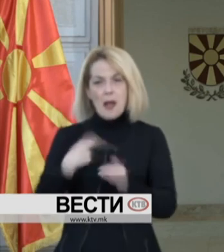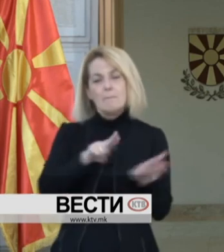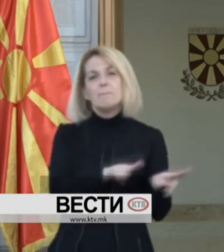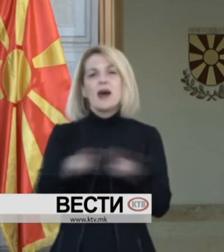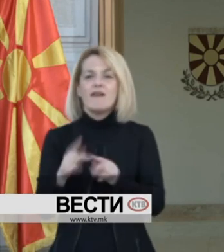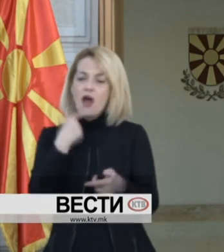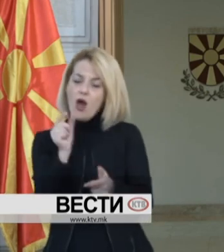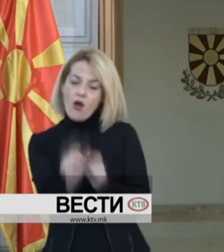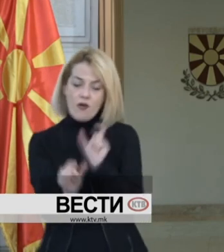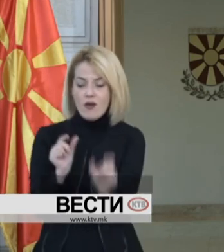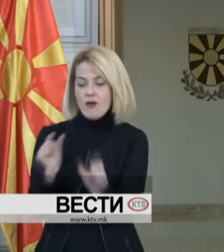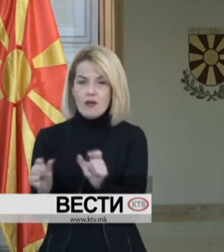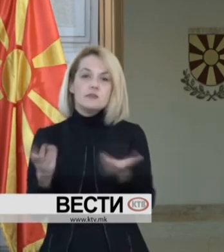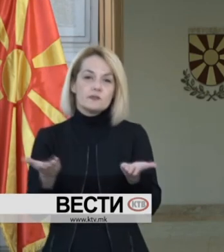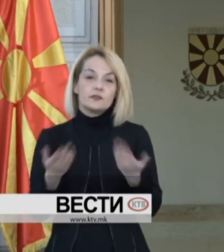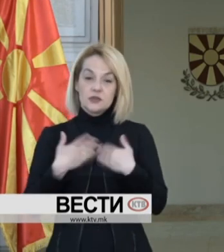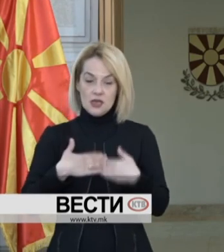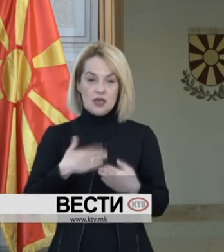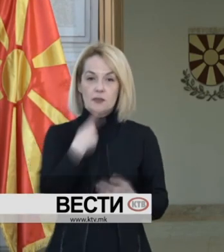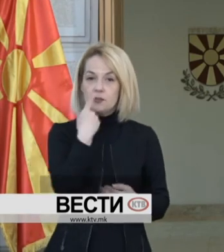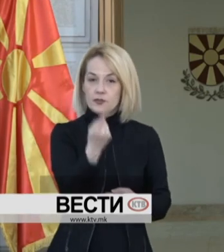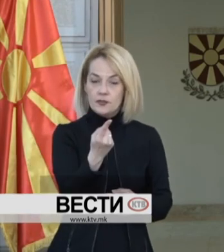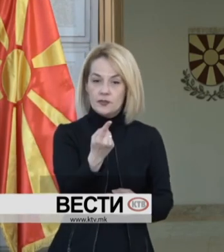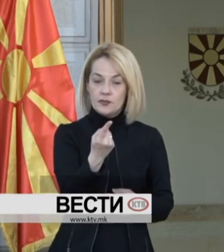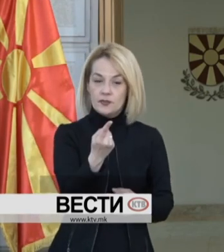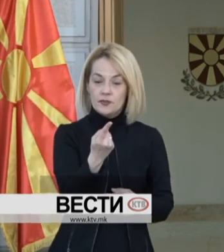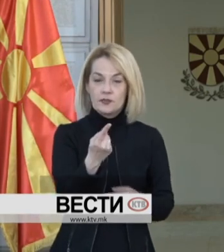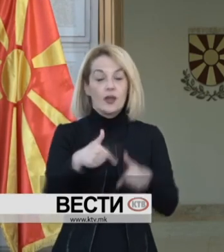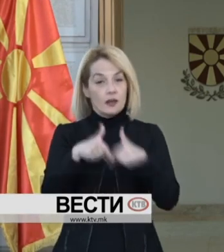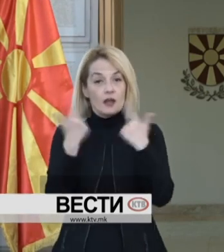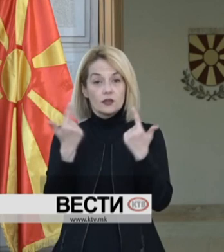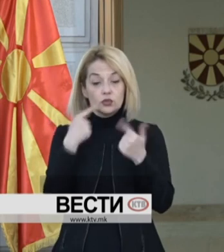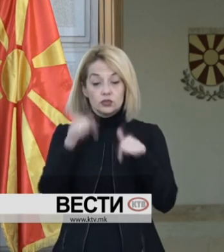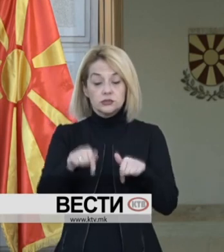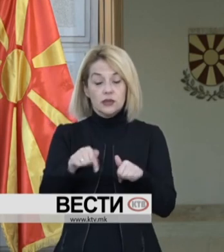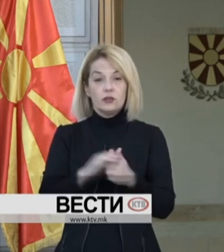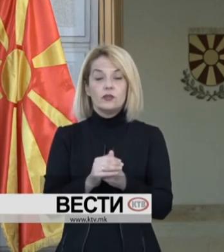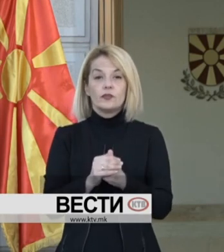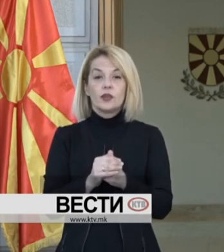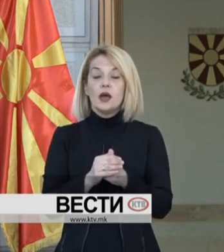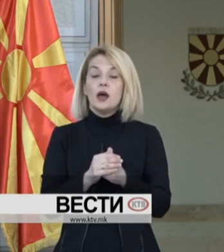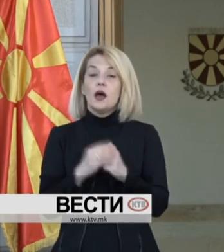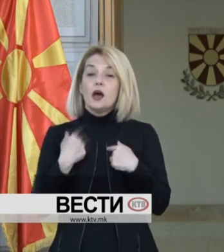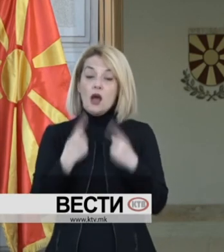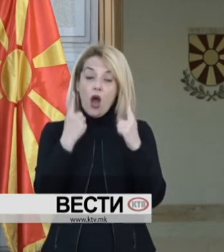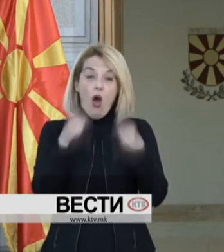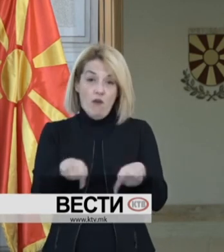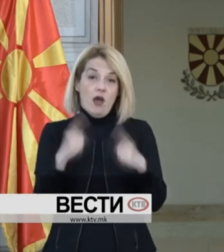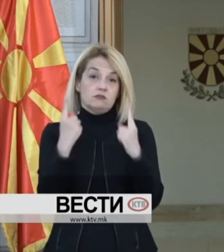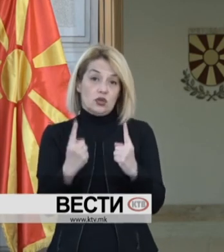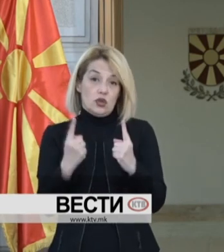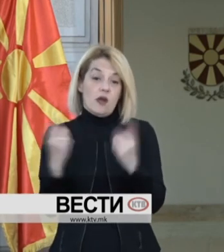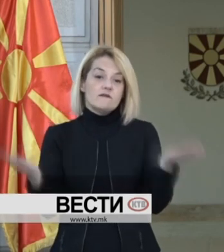правни толкувања. Затоа сакам да го разјаснам и следново. Постојната воредна